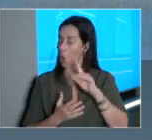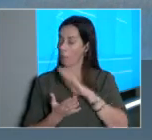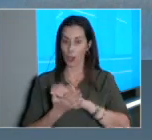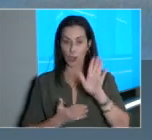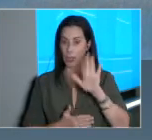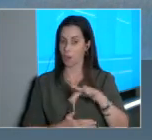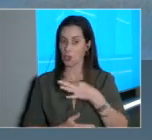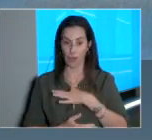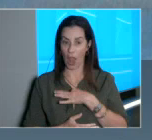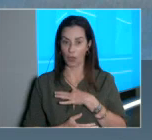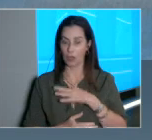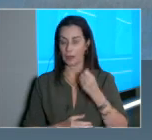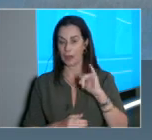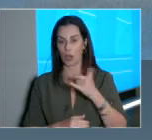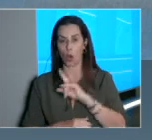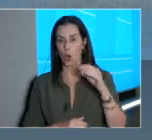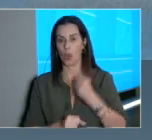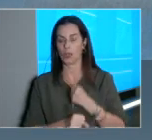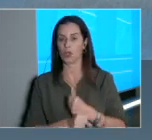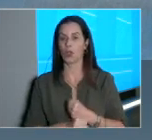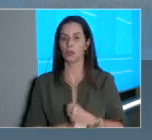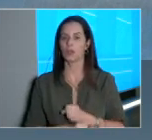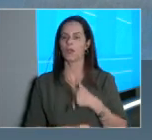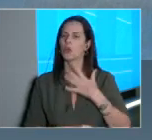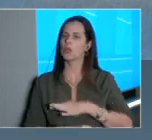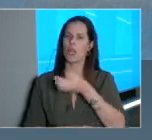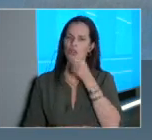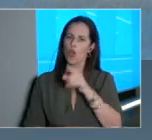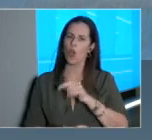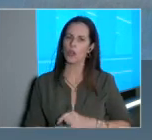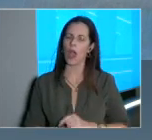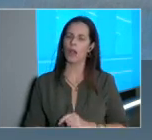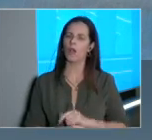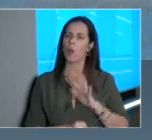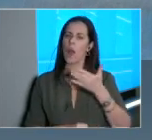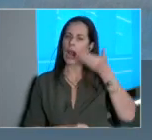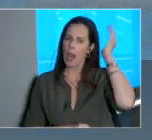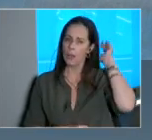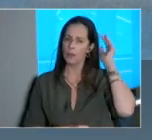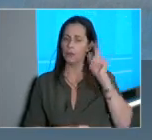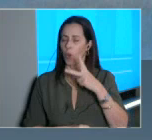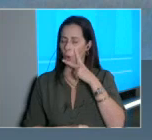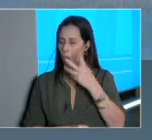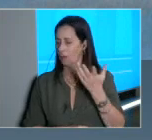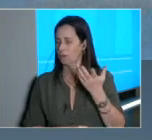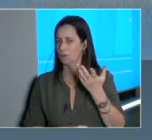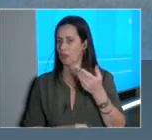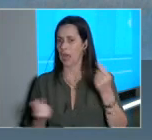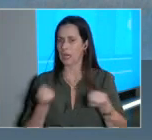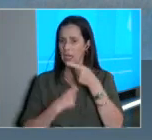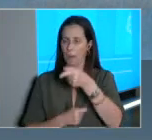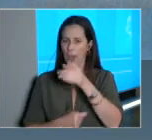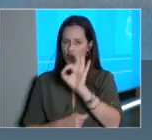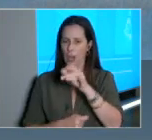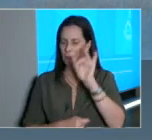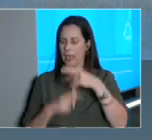פשוט, אגב, מבחינתנו בכלל אם לקיים אותו או לא. אני רוצה לשאול אותך, יכול להיות שיאיר לפיד רואה את הקמפיין החריף שלכם